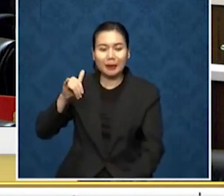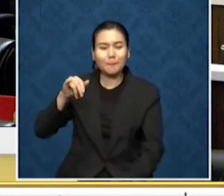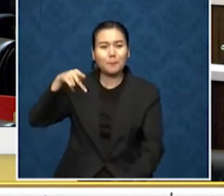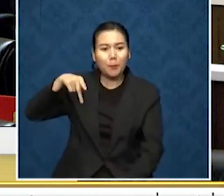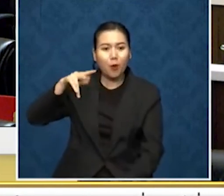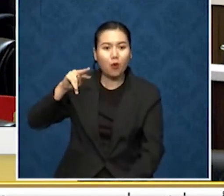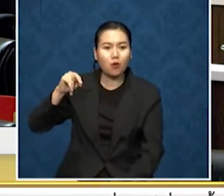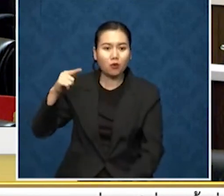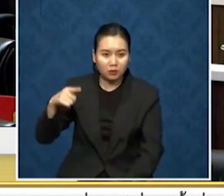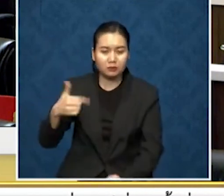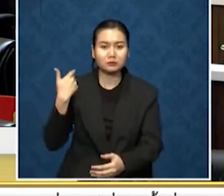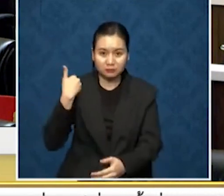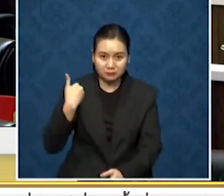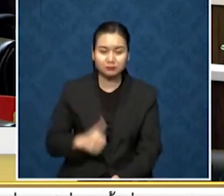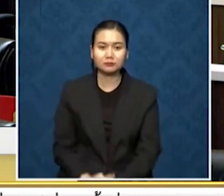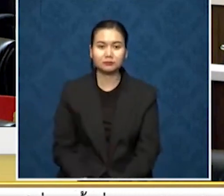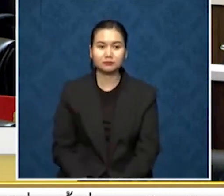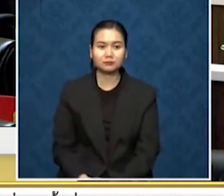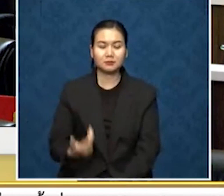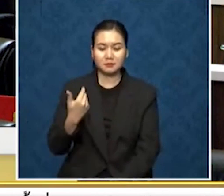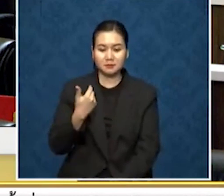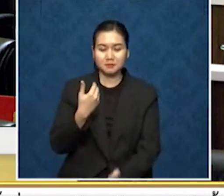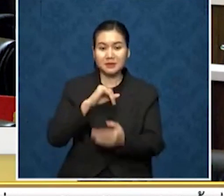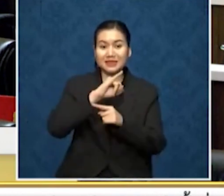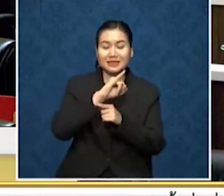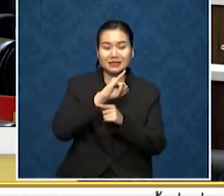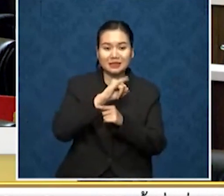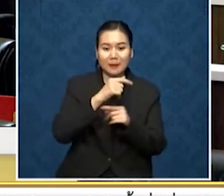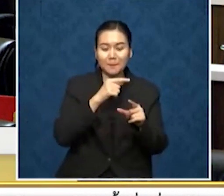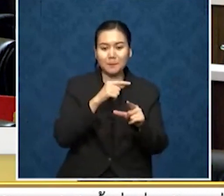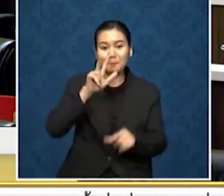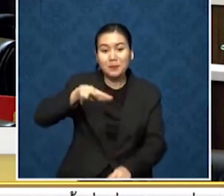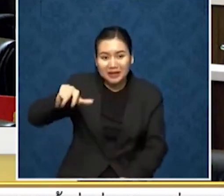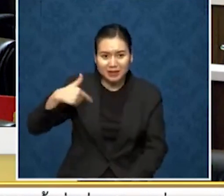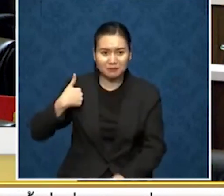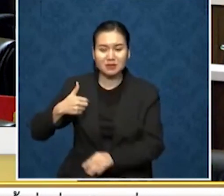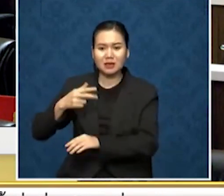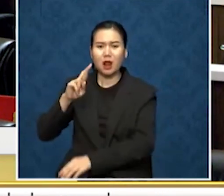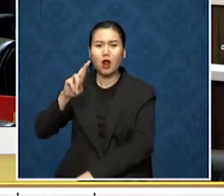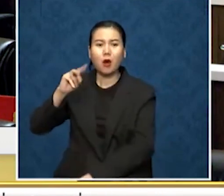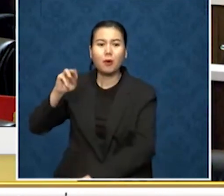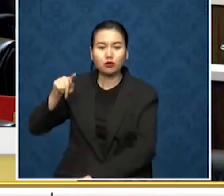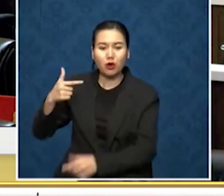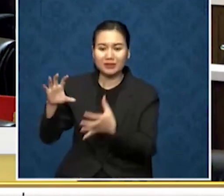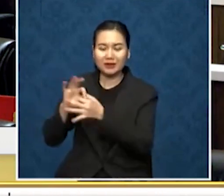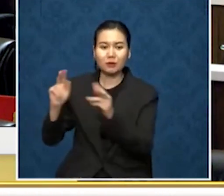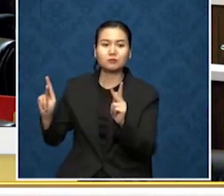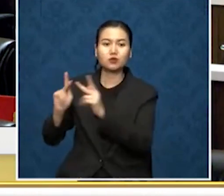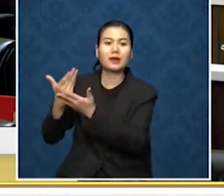ไกลนะครับแล้วก็ทำนองเดียวกันจากคุณจุลพันธ์อมรวิวัฒน์พรรคเพื่อไทยซึ่งวันนี้เป็นรัฐมนตรีช่วย